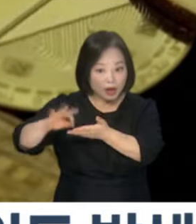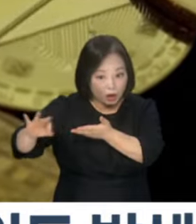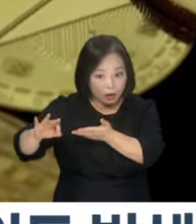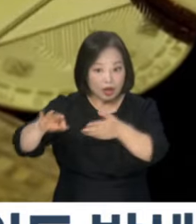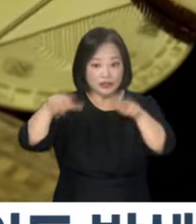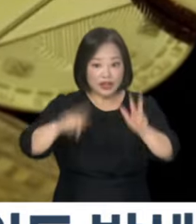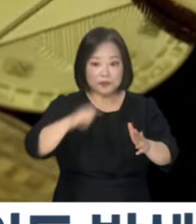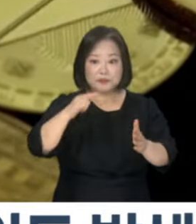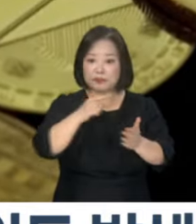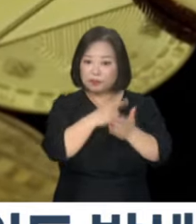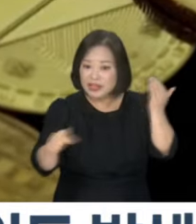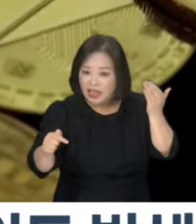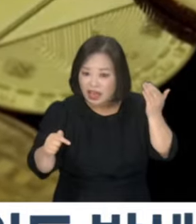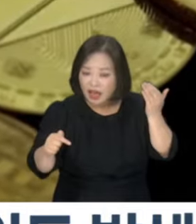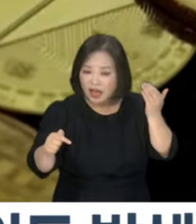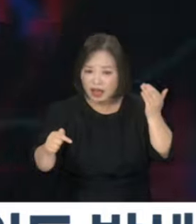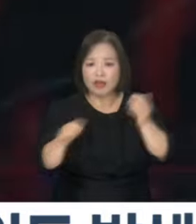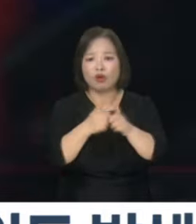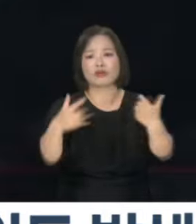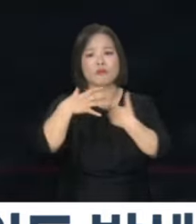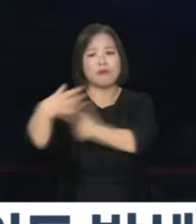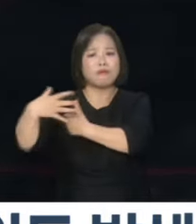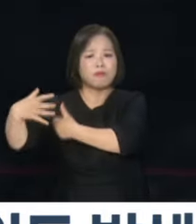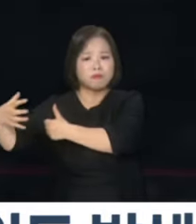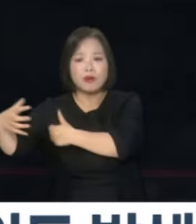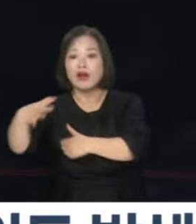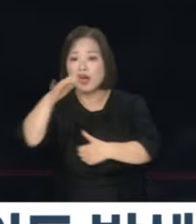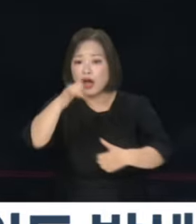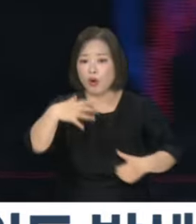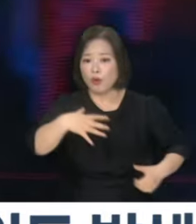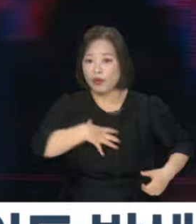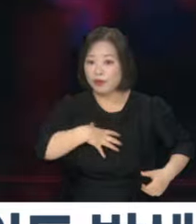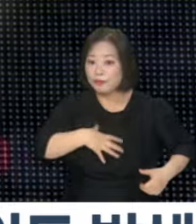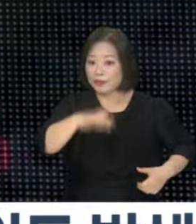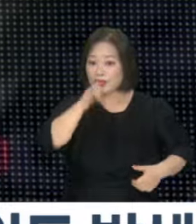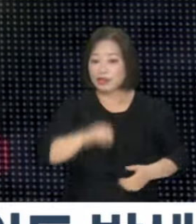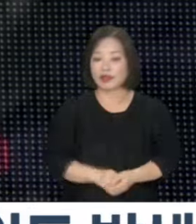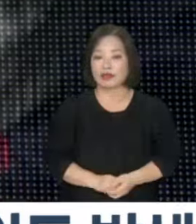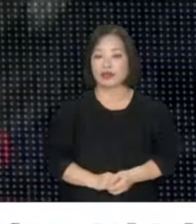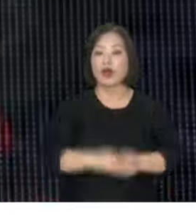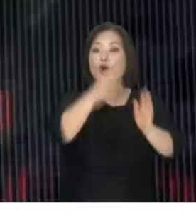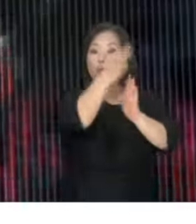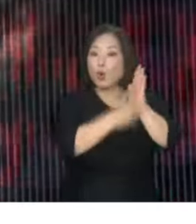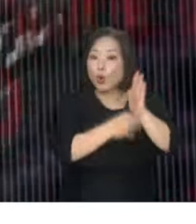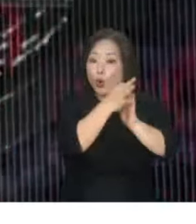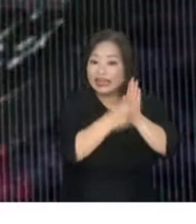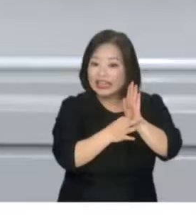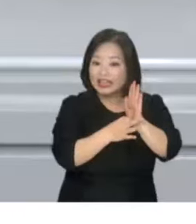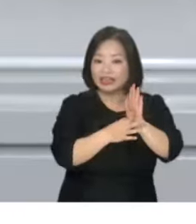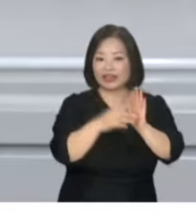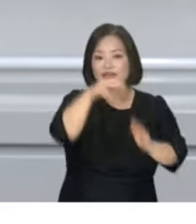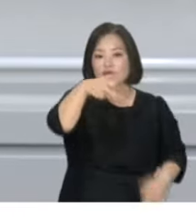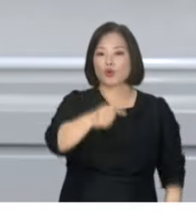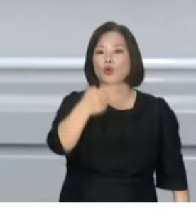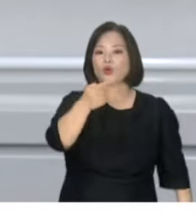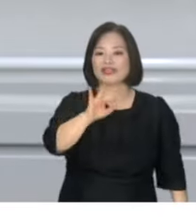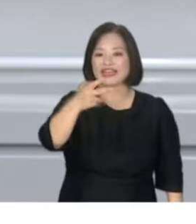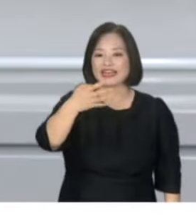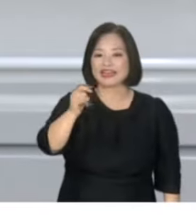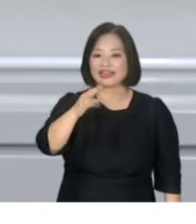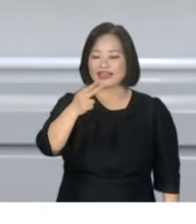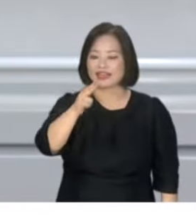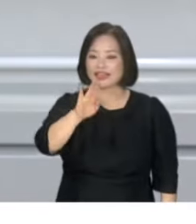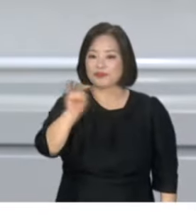막대한 피해를 초래하는 범죄도 끊이지 않고 있습니다. 코인 리딩방, 불법 투자 자문, 유사 수신